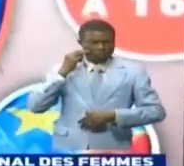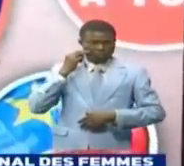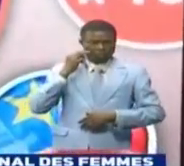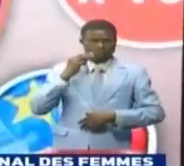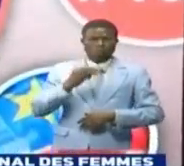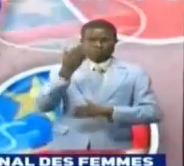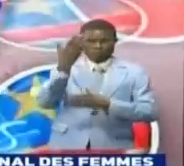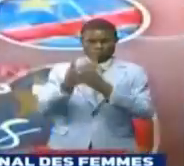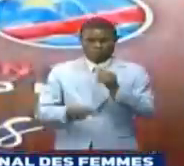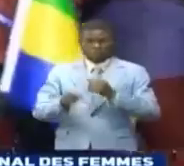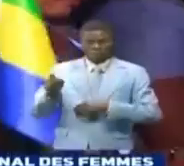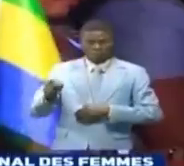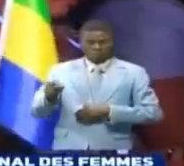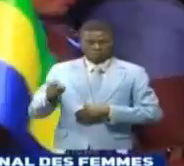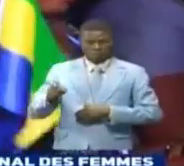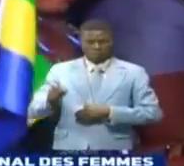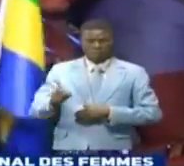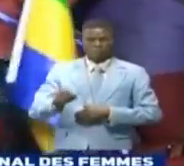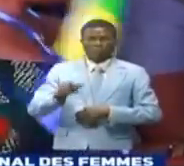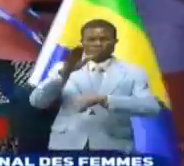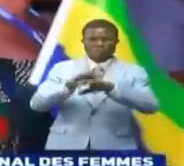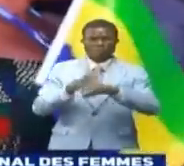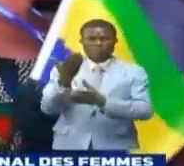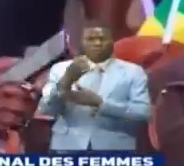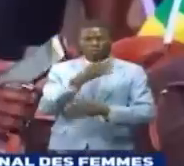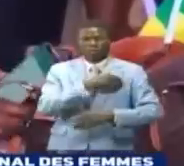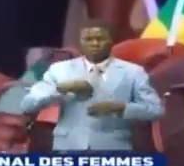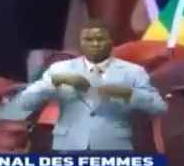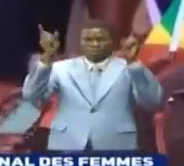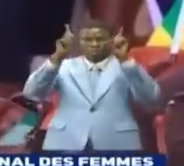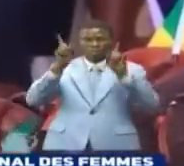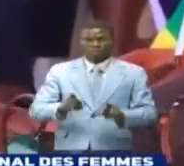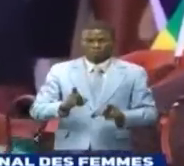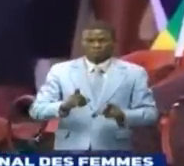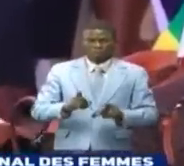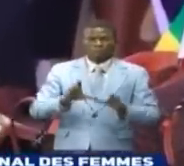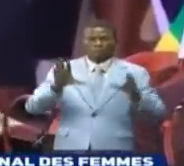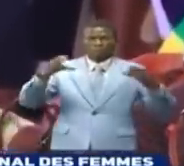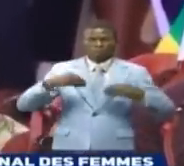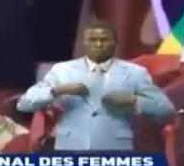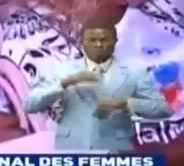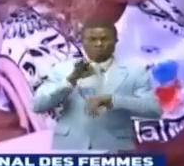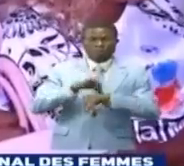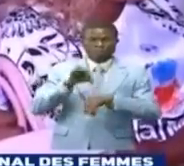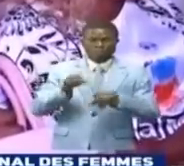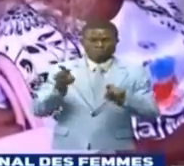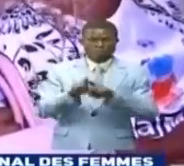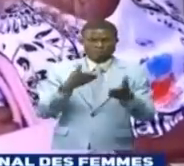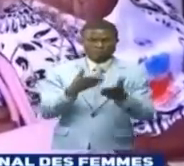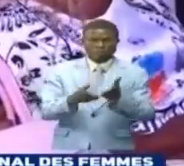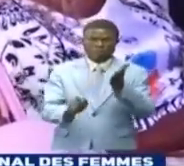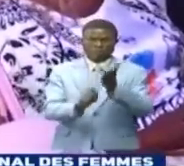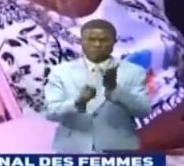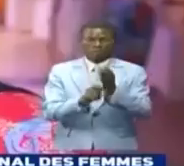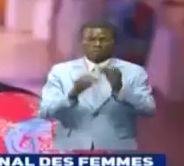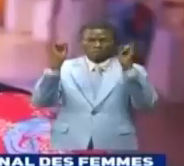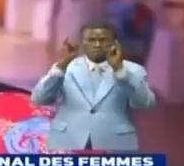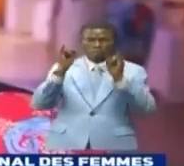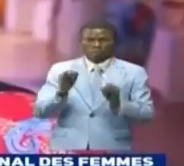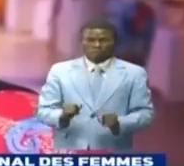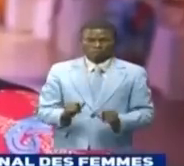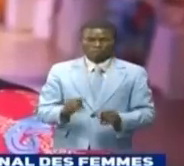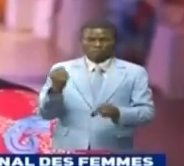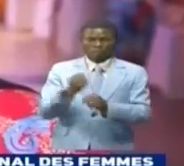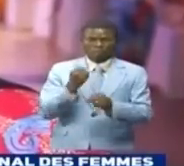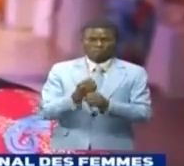Kibasa Maliba, appelé les femmes africaines à s'approprier des opportunités qu'offrent les technologies numériques en